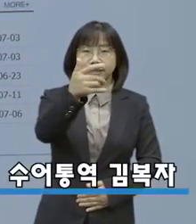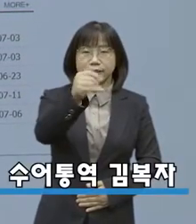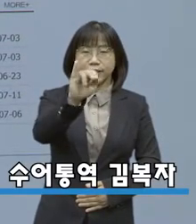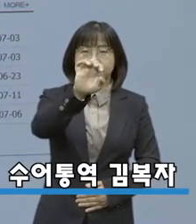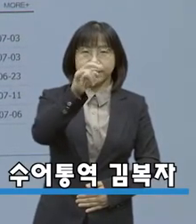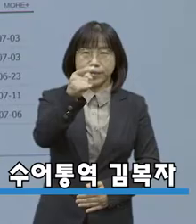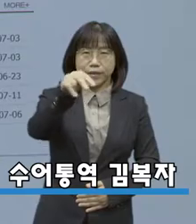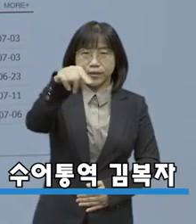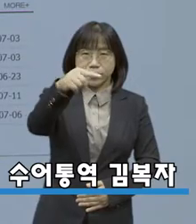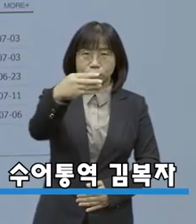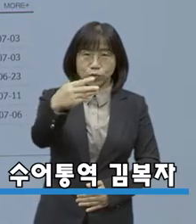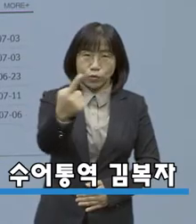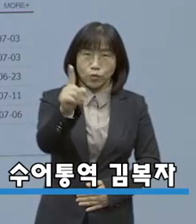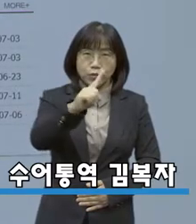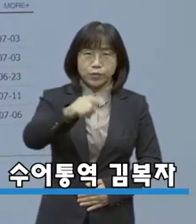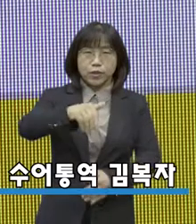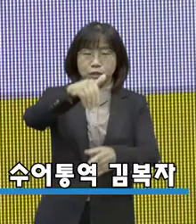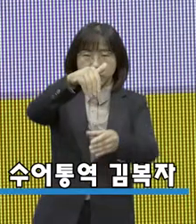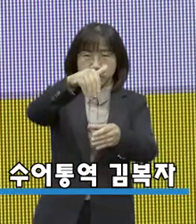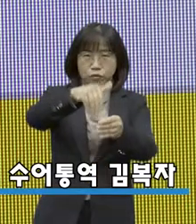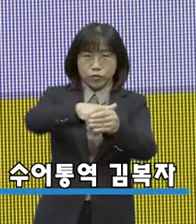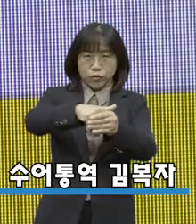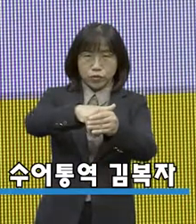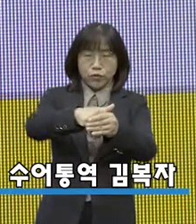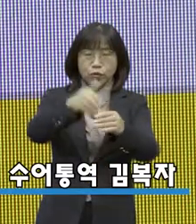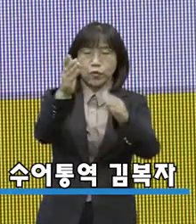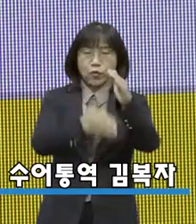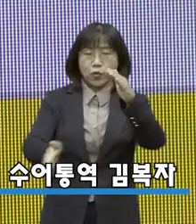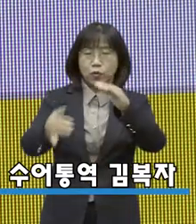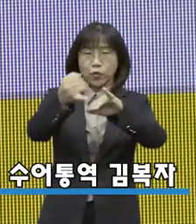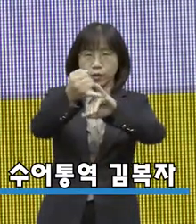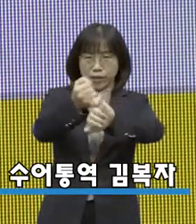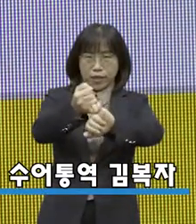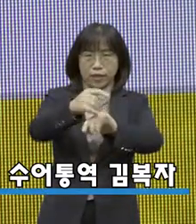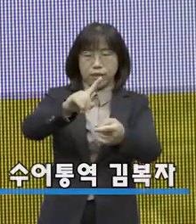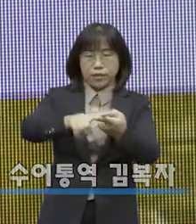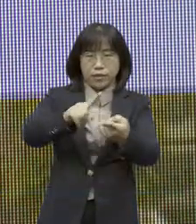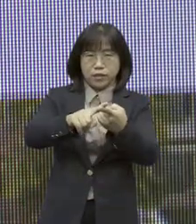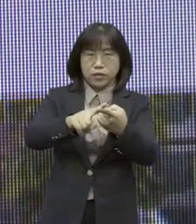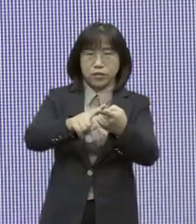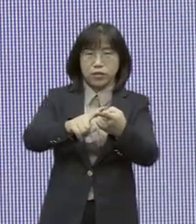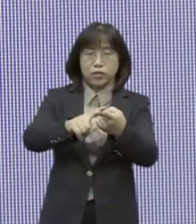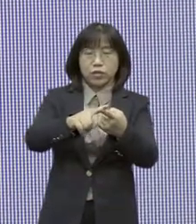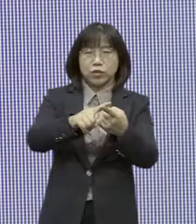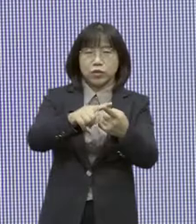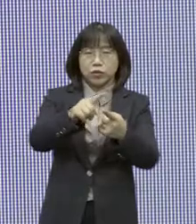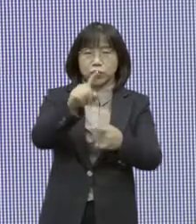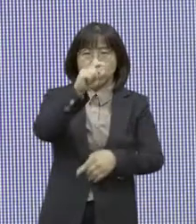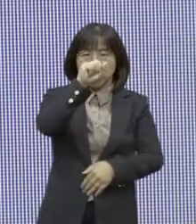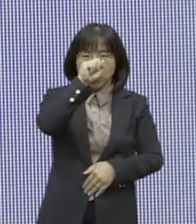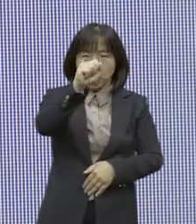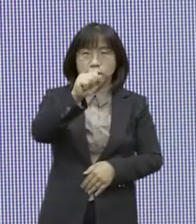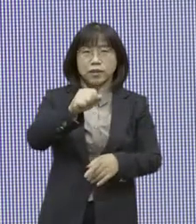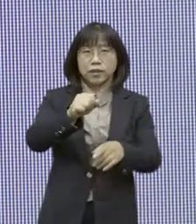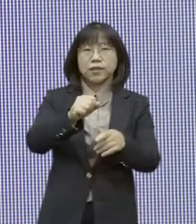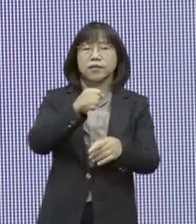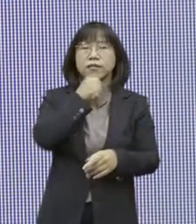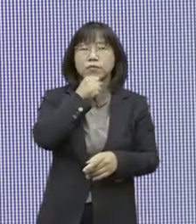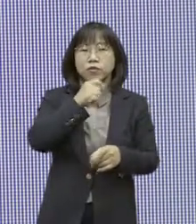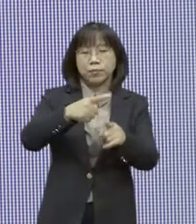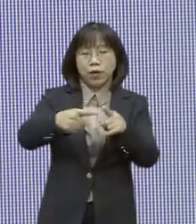매니페스토 우수 사례 경진대회는 시장, 군수, 구청장의 공약과 정책 우수 사례들을 평가하고 공유하기